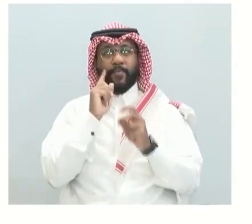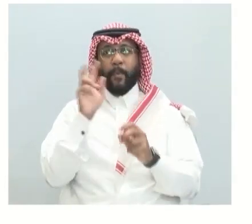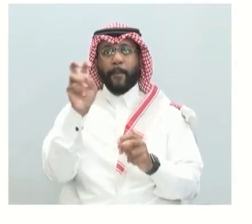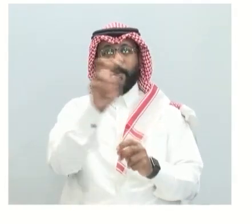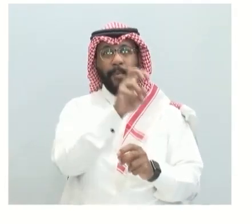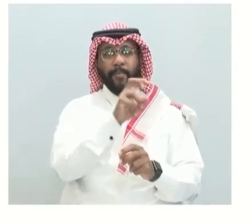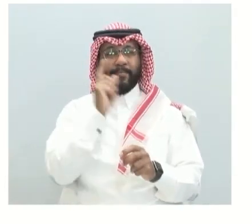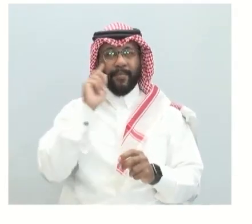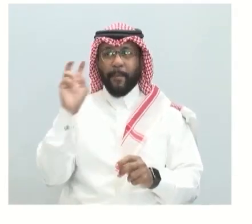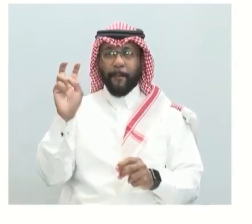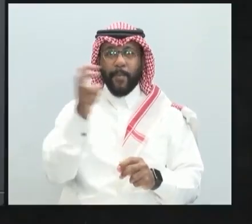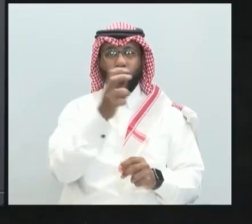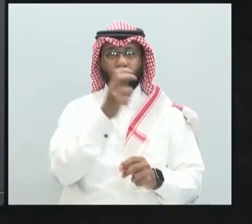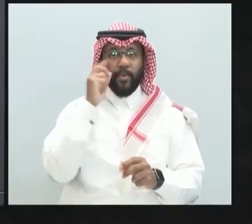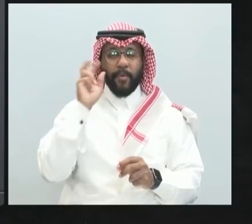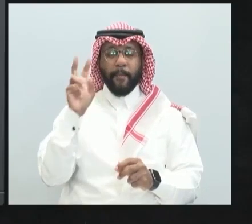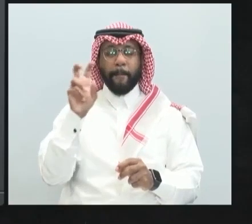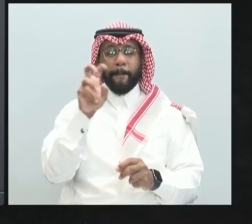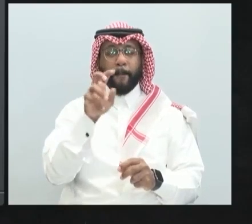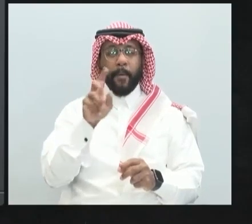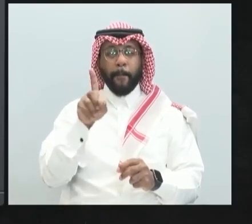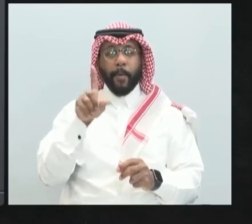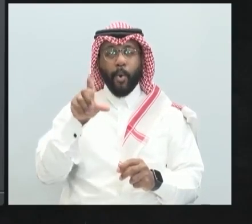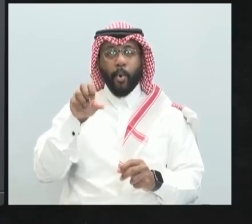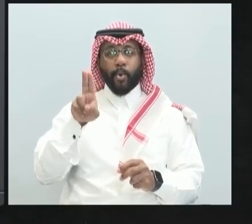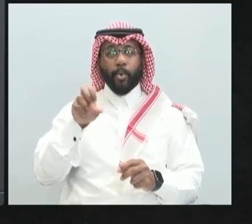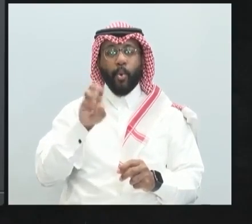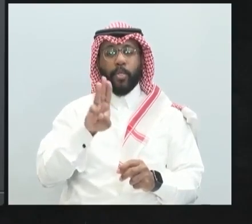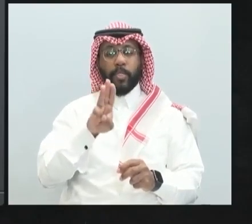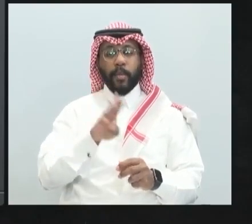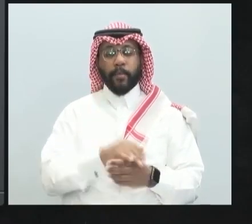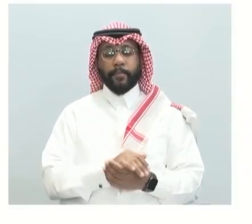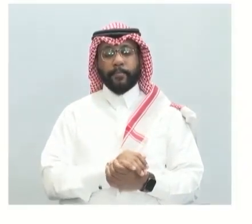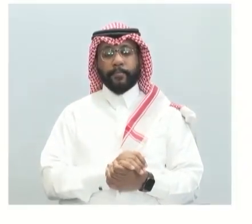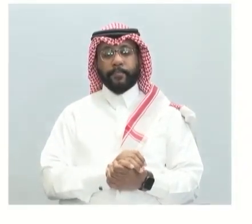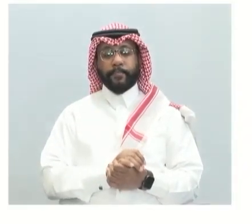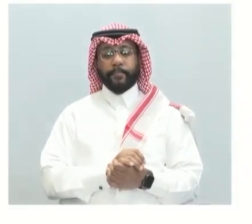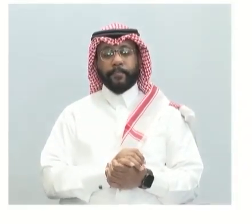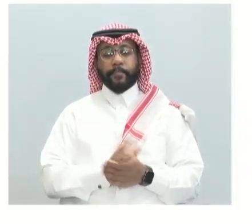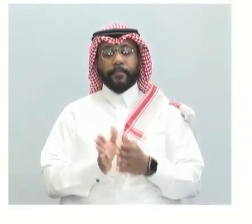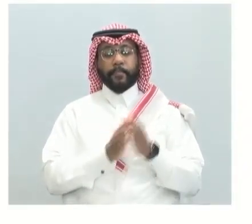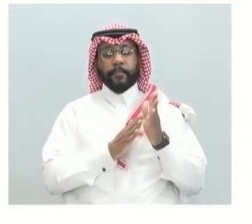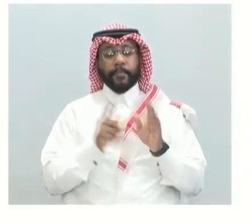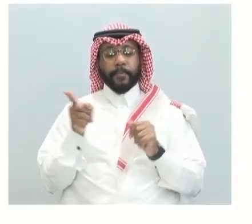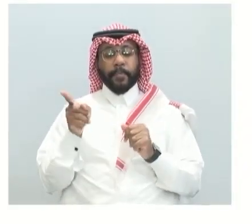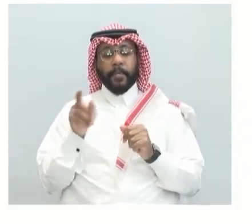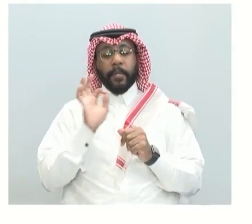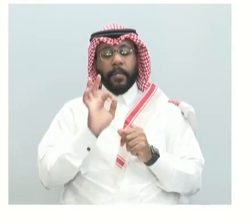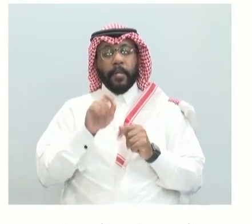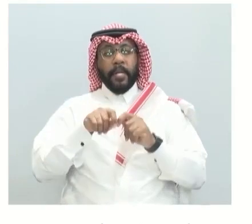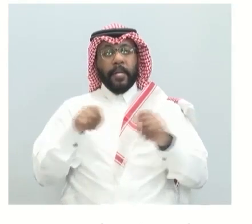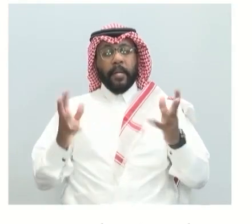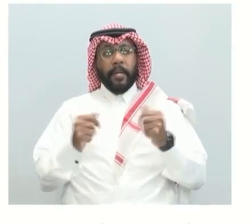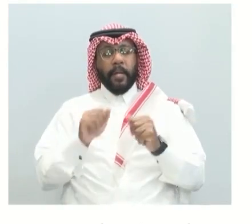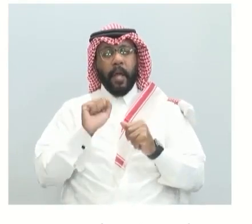الاجهزه التي لا يوجد بها اسلاك ماديه طبعا راينا وحدات قياس حجم البيانات فماذا نقصد